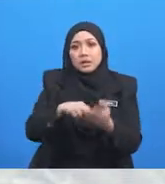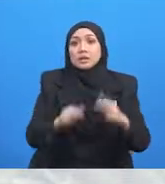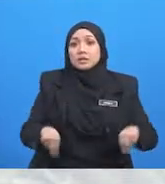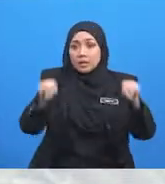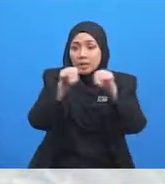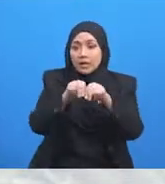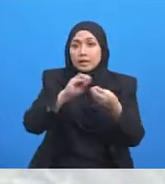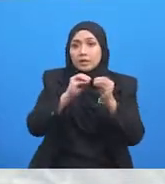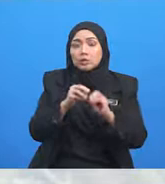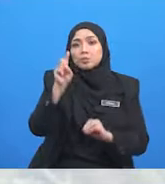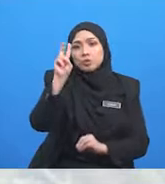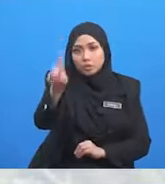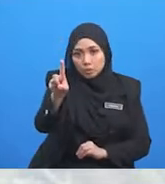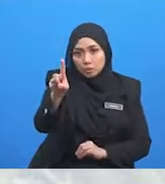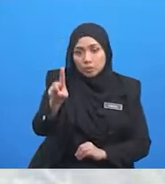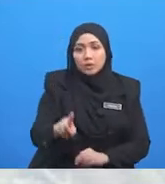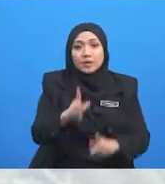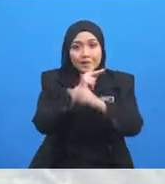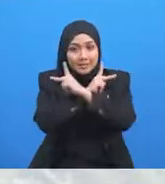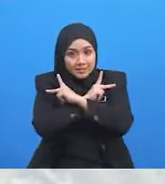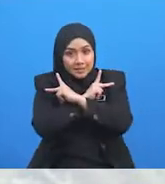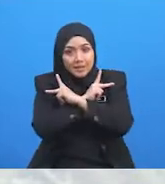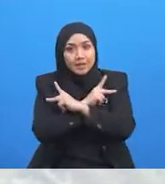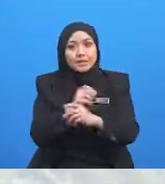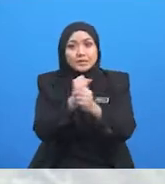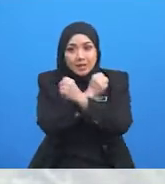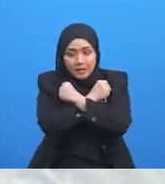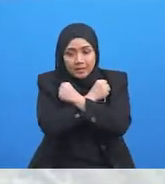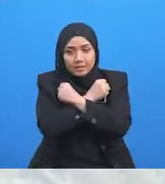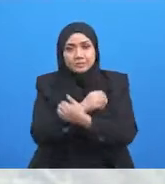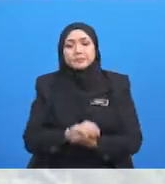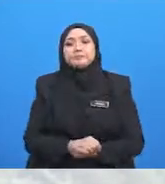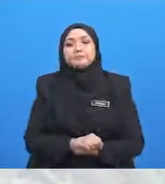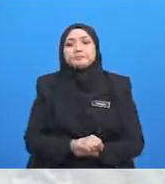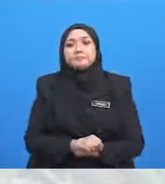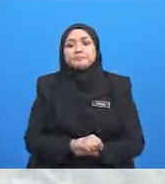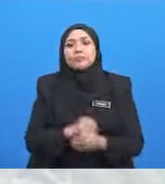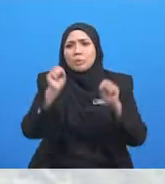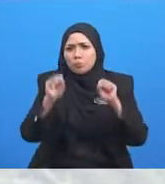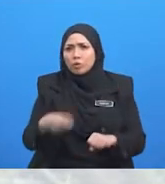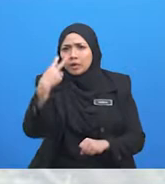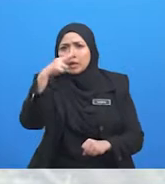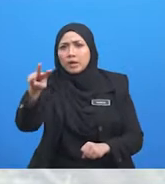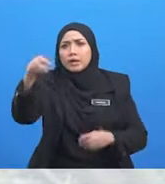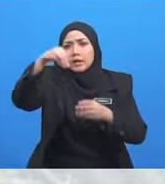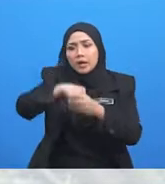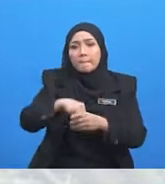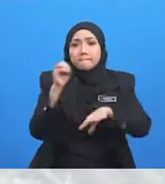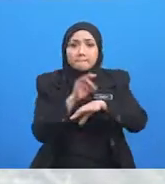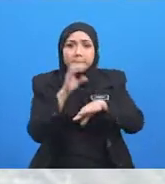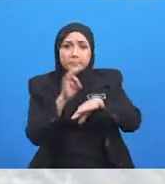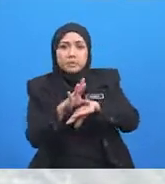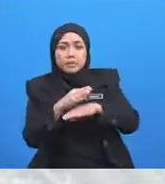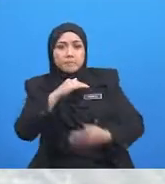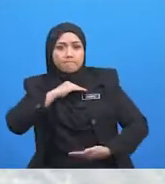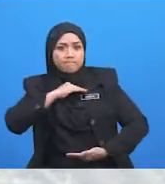yang pertama ialah nilai kasih sayang. Perkara ini dapat dilihat dalam pesanan ibu